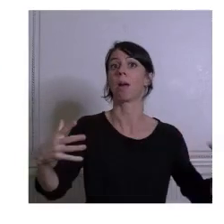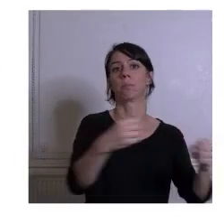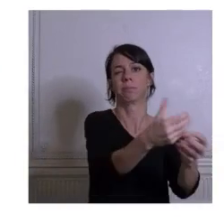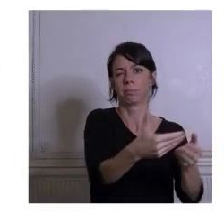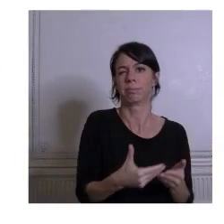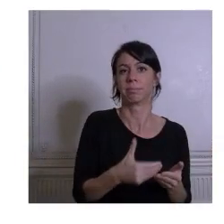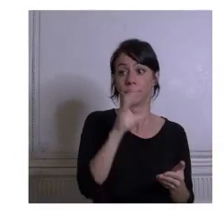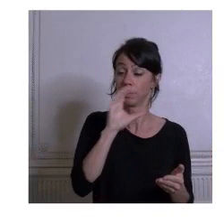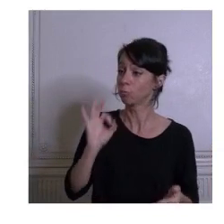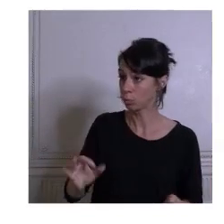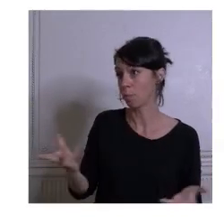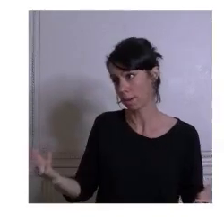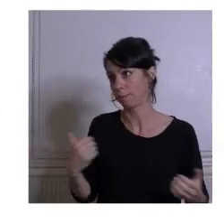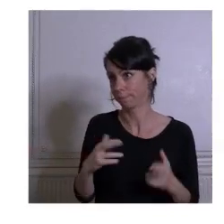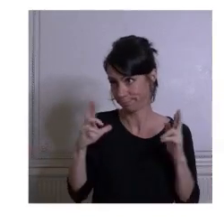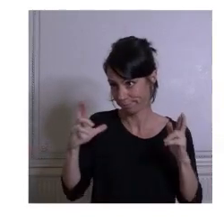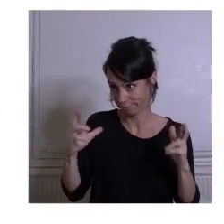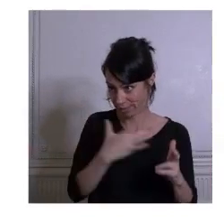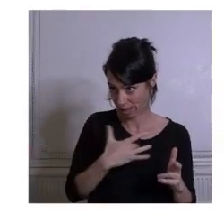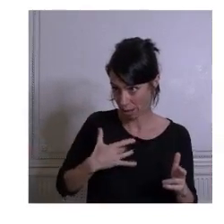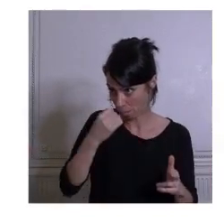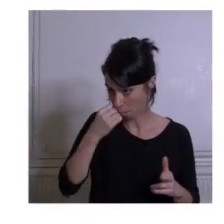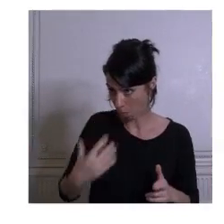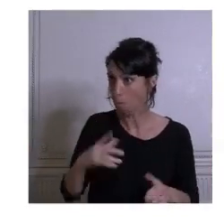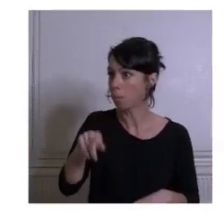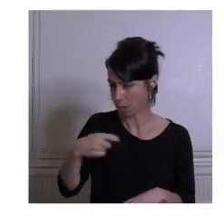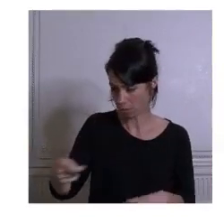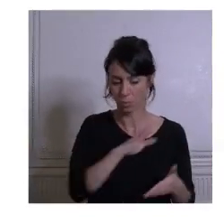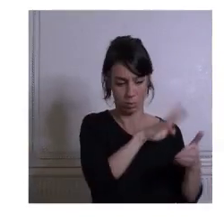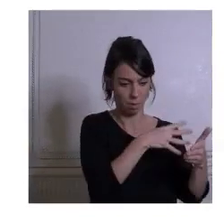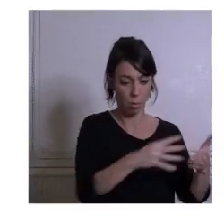Et donc, au XVIe siècle, on parlait, je crois, déjà de la réouverture de la gare de la Médocine, justement.